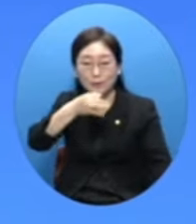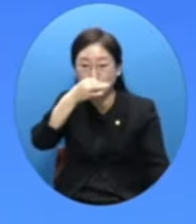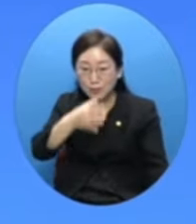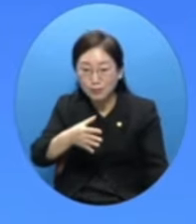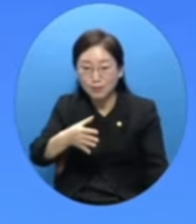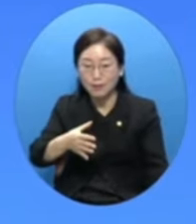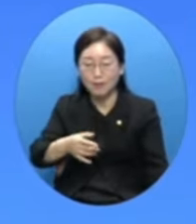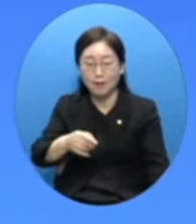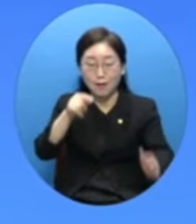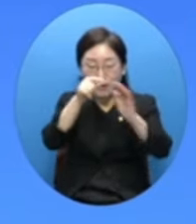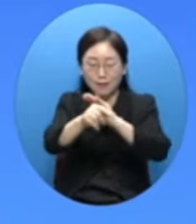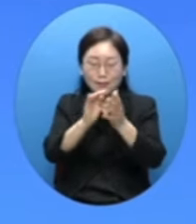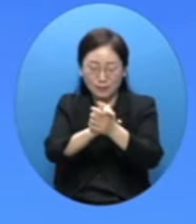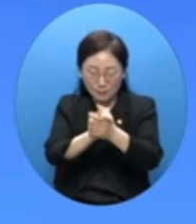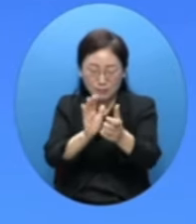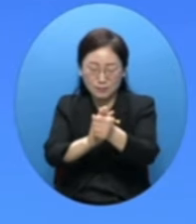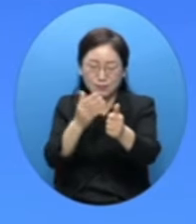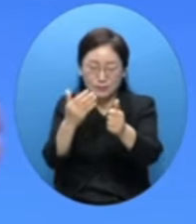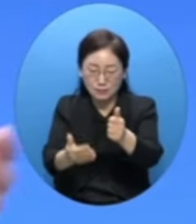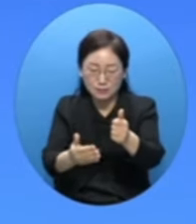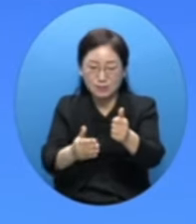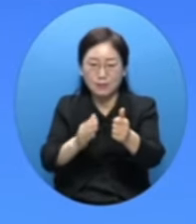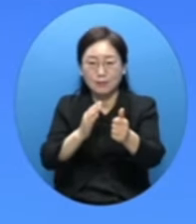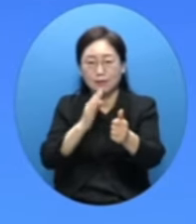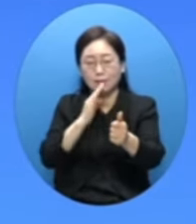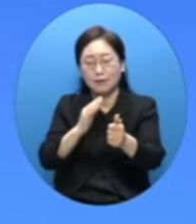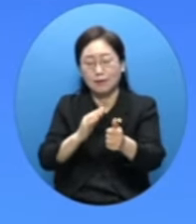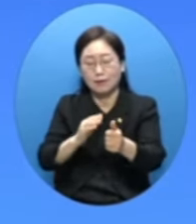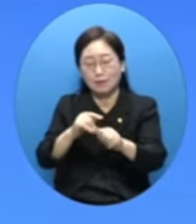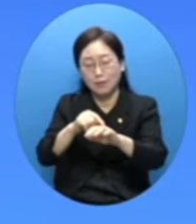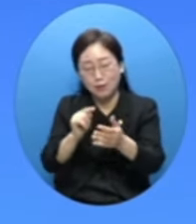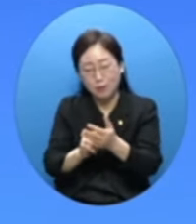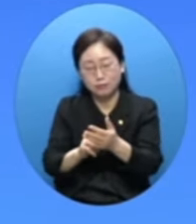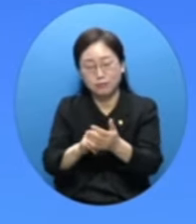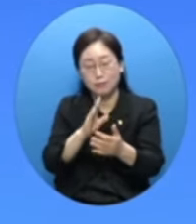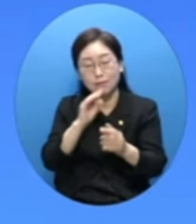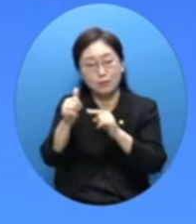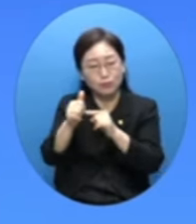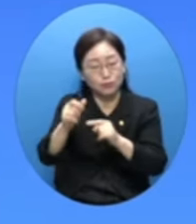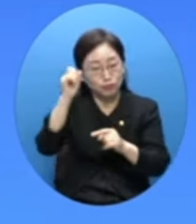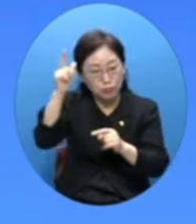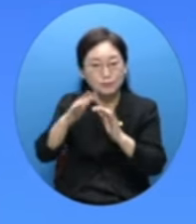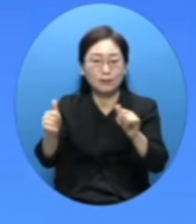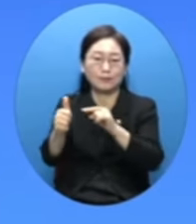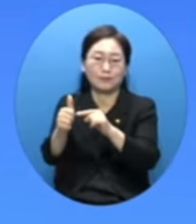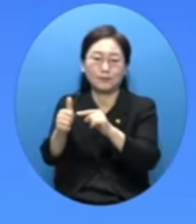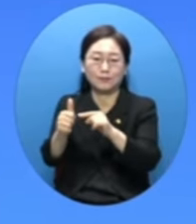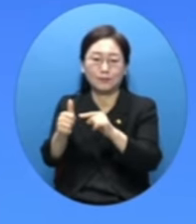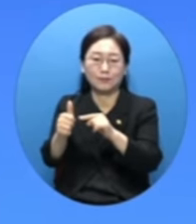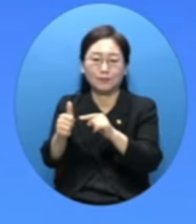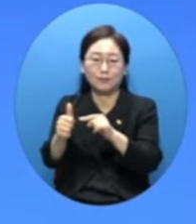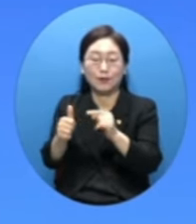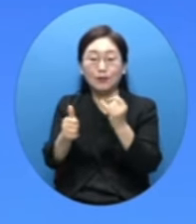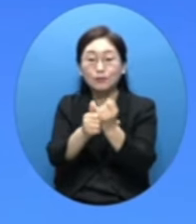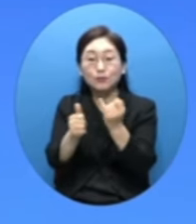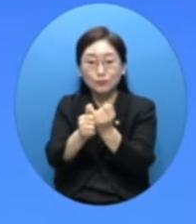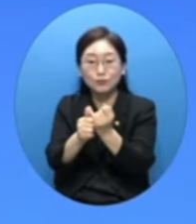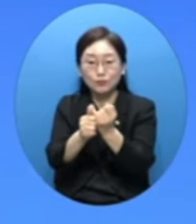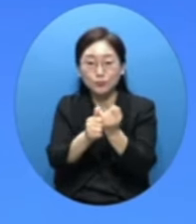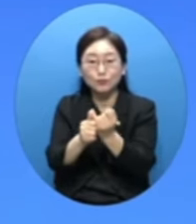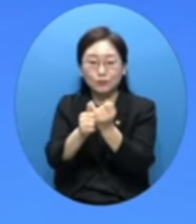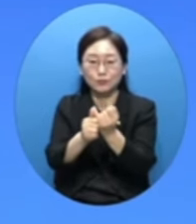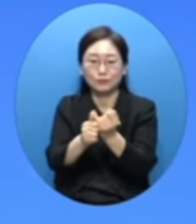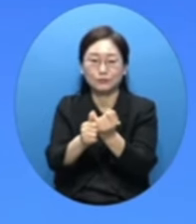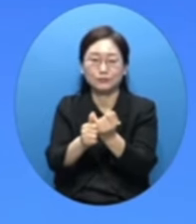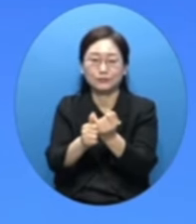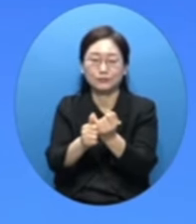또 가서 기도해 드리고 그냥 애경사를 같이 하는 큰 훌륭한 조장님 또 부부가 섬기는